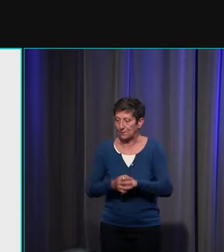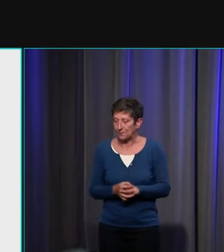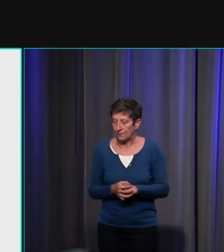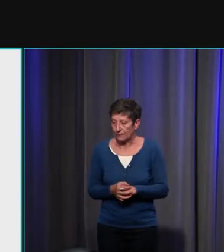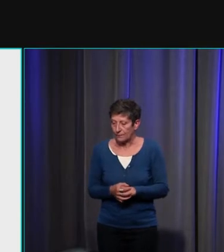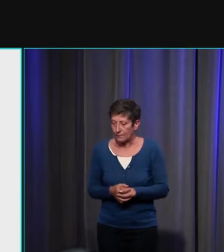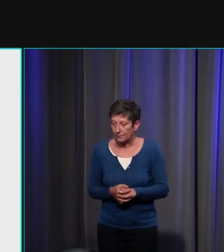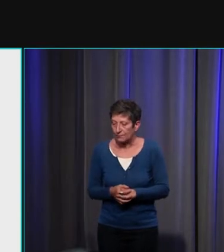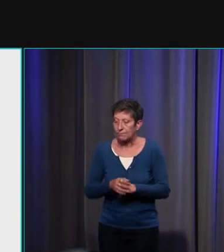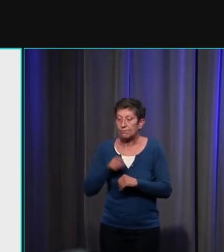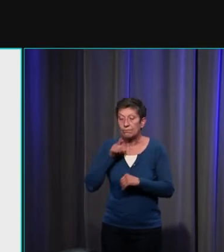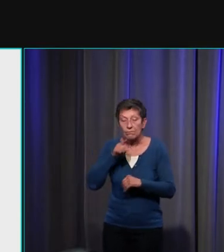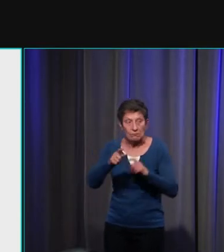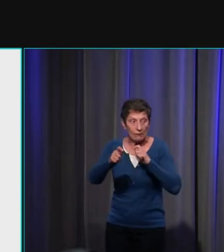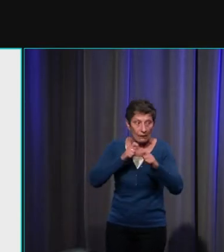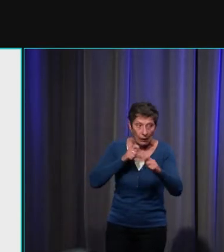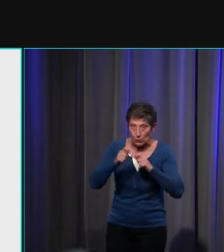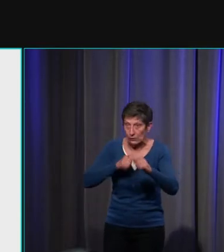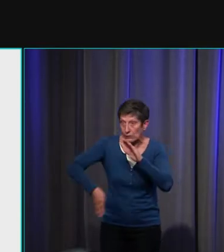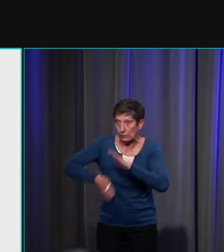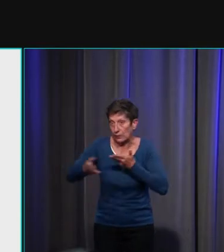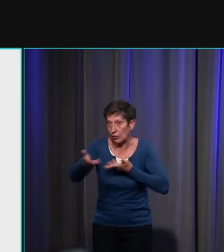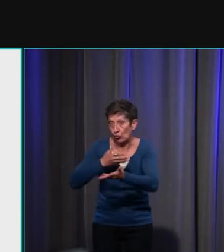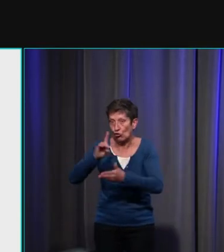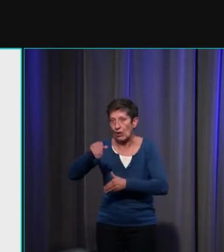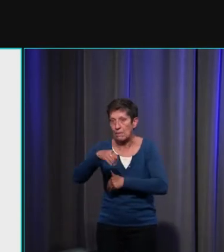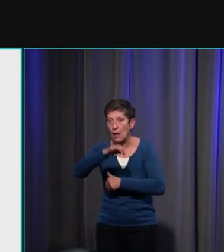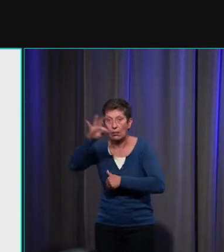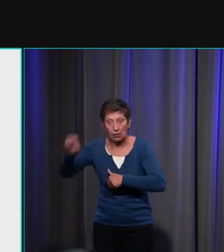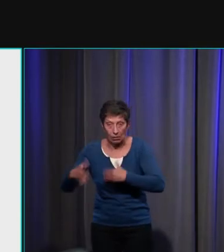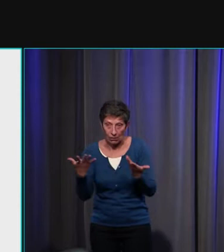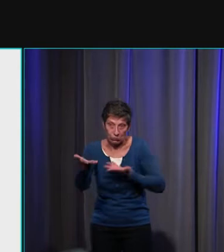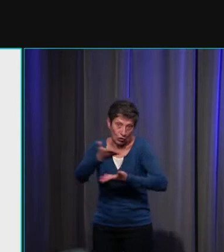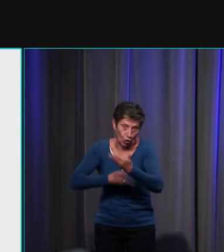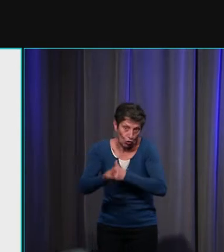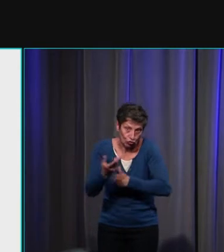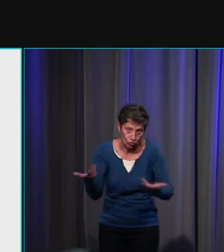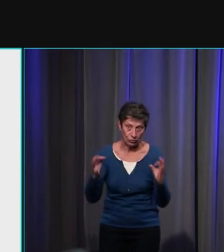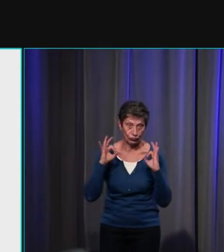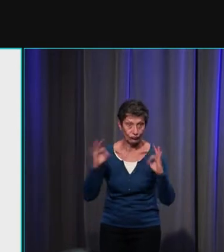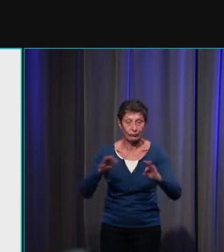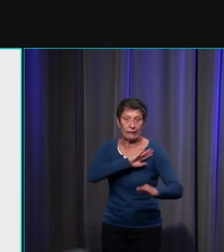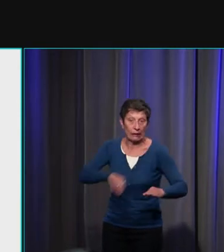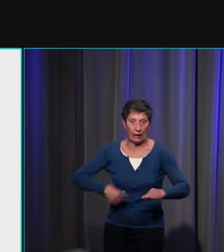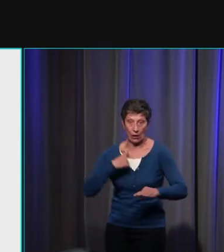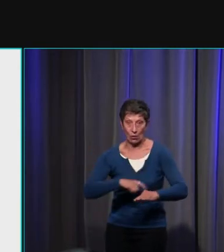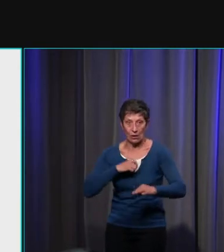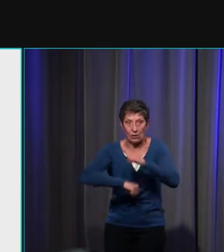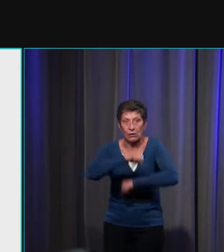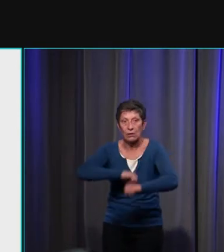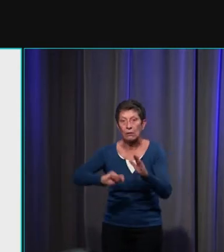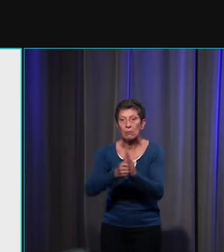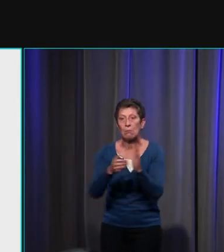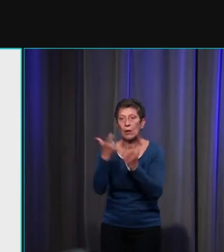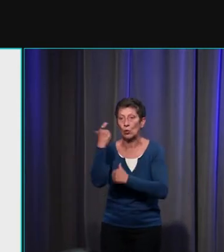négocie son départ un échange de damiette en échange d'une forte rançon et il fera une dernière croisade en 1270